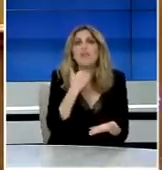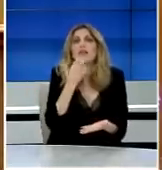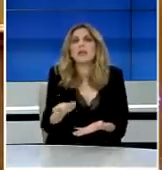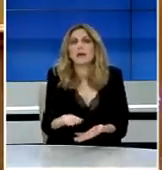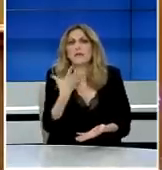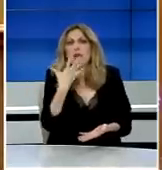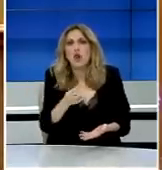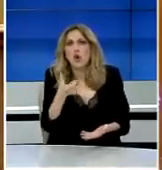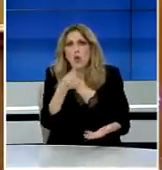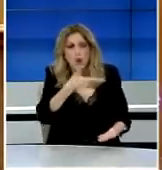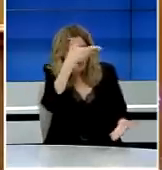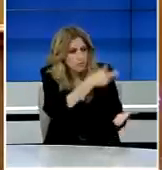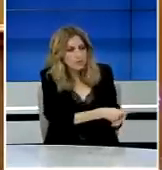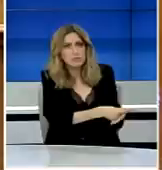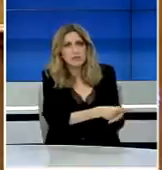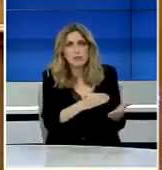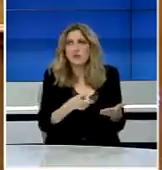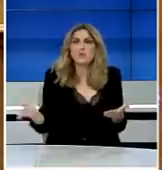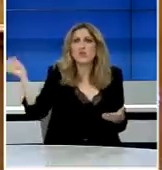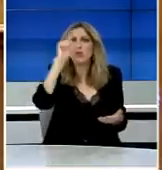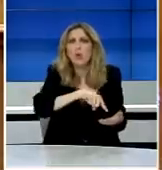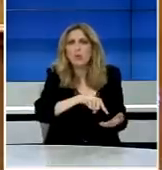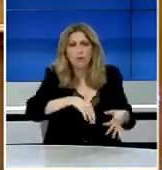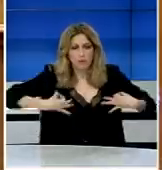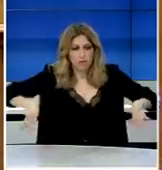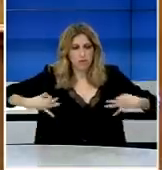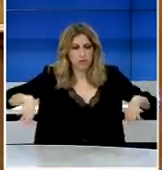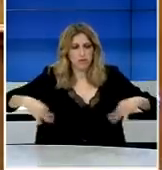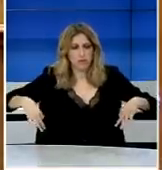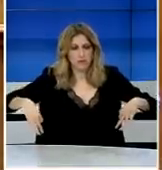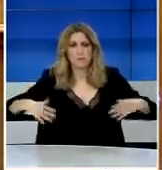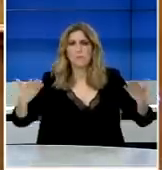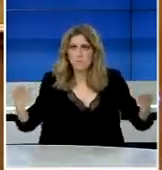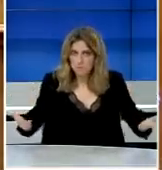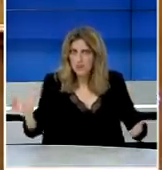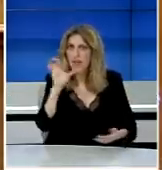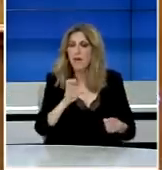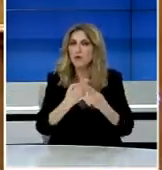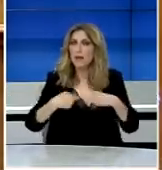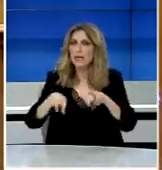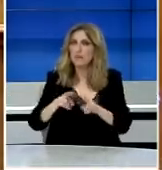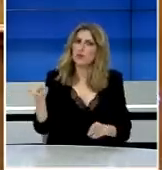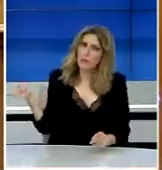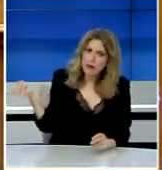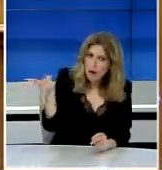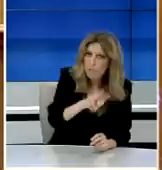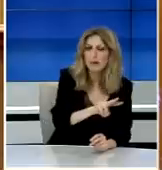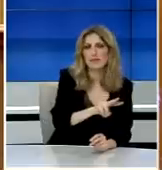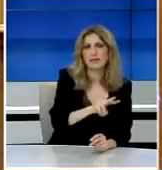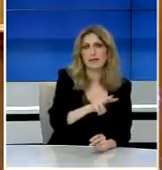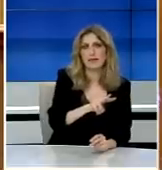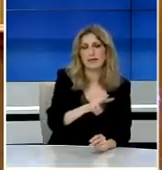πυρομαχικά την επόμενη χρονιά. Και έρχεται η Κομισιόν και ανακοινώνει ένα πρόγραμμα, θετικό είπαμε